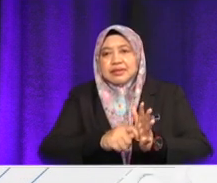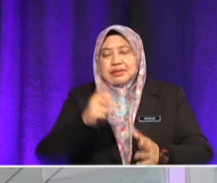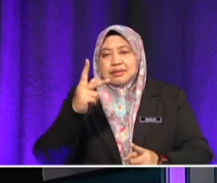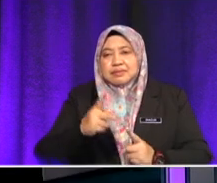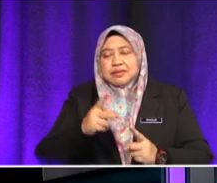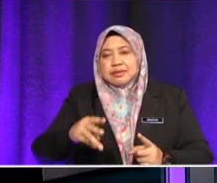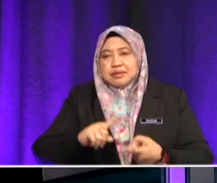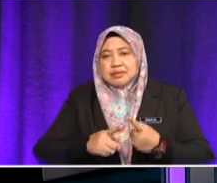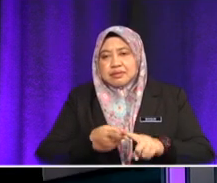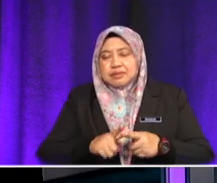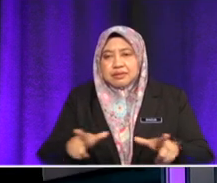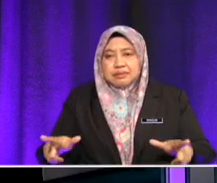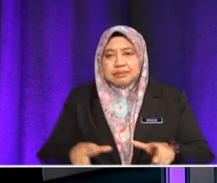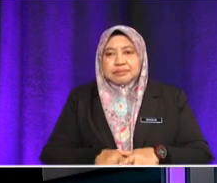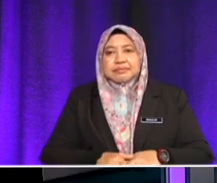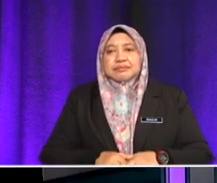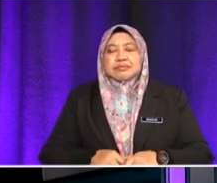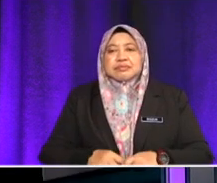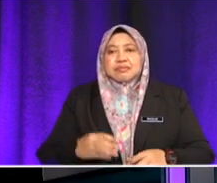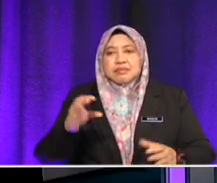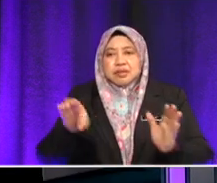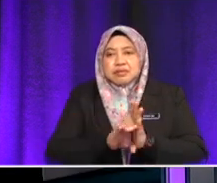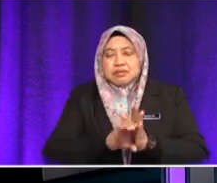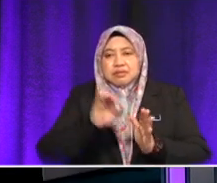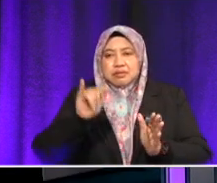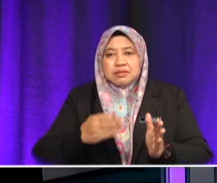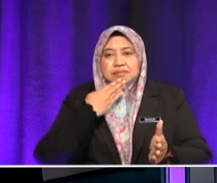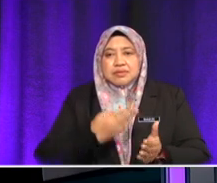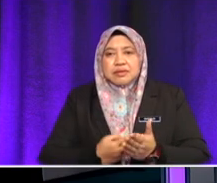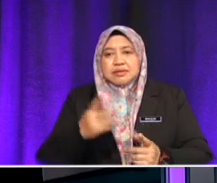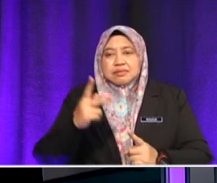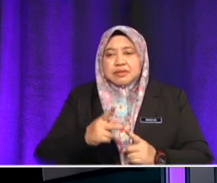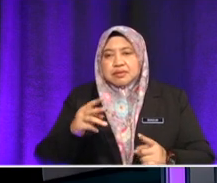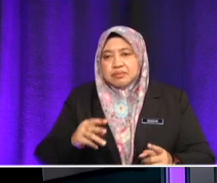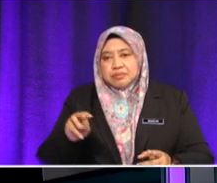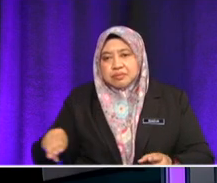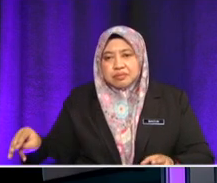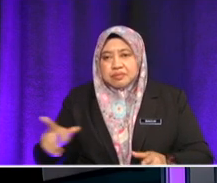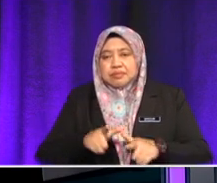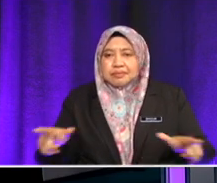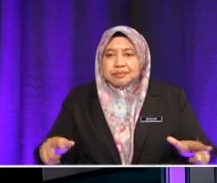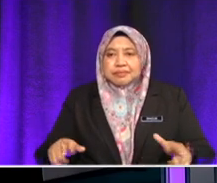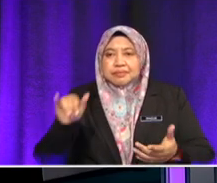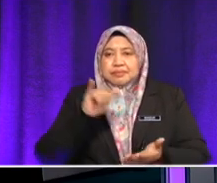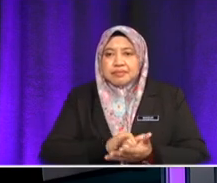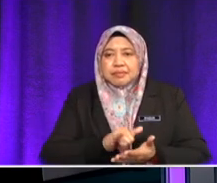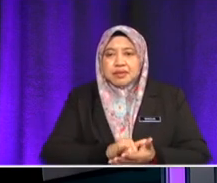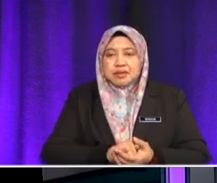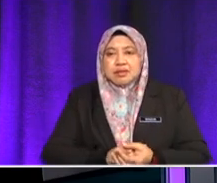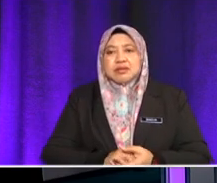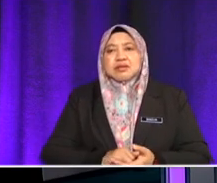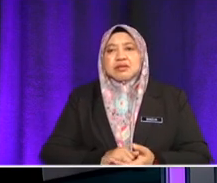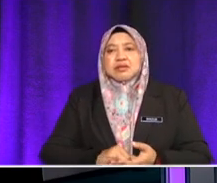murid inilah murid yang misali menunjukkan contoh yang baik kepada murid lain Jadi itu ialah tahap penguasaan umum